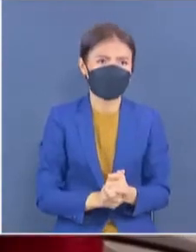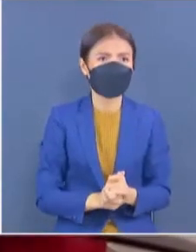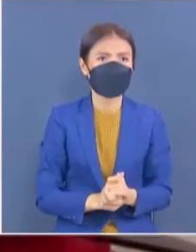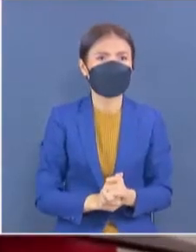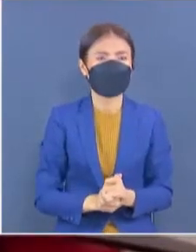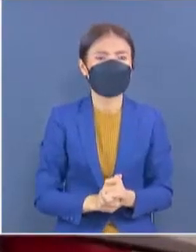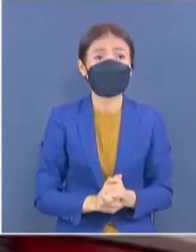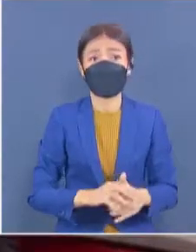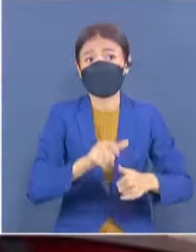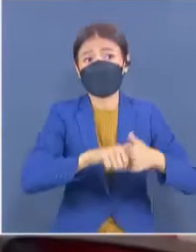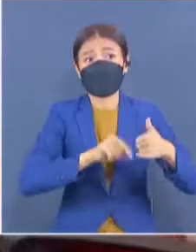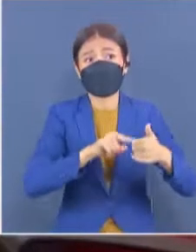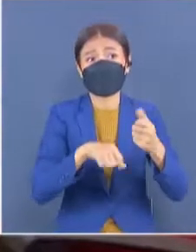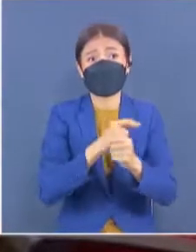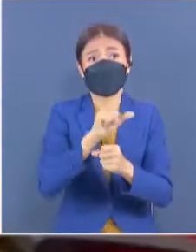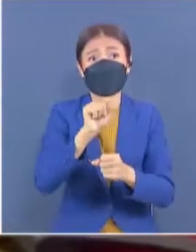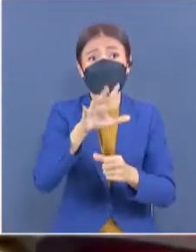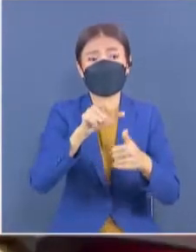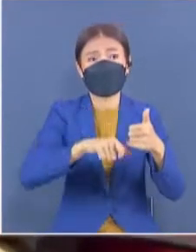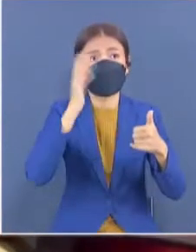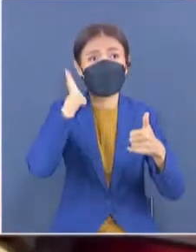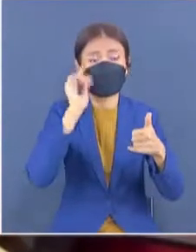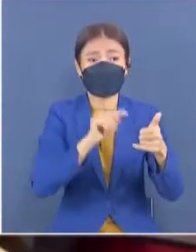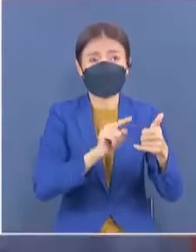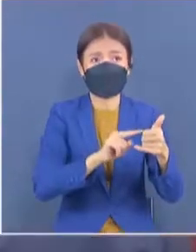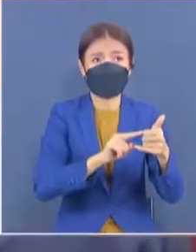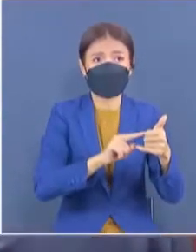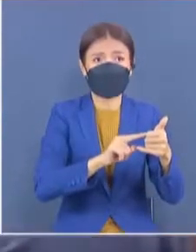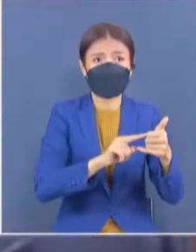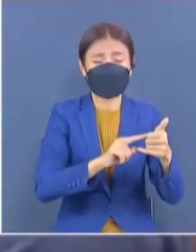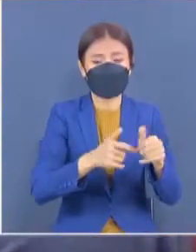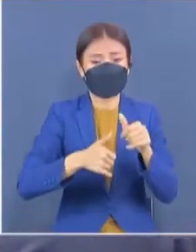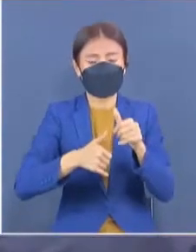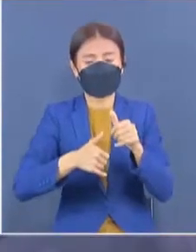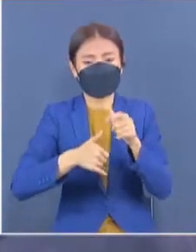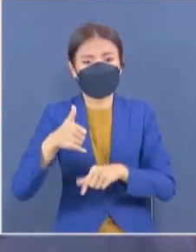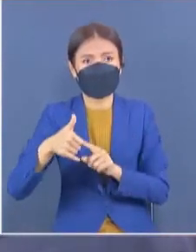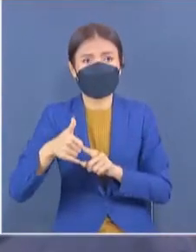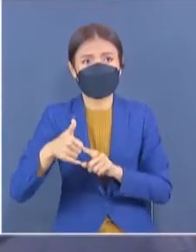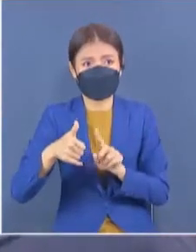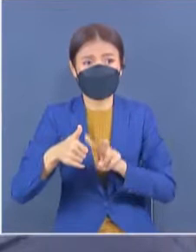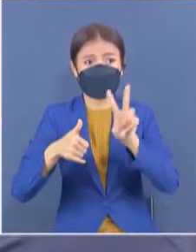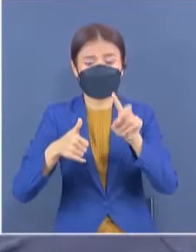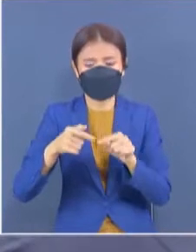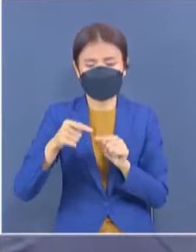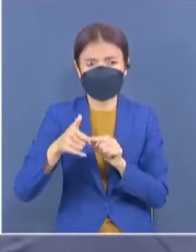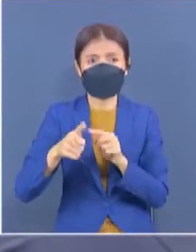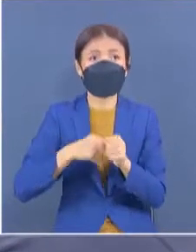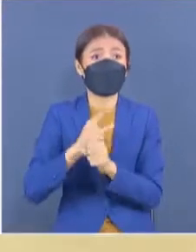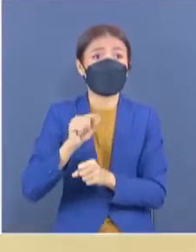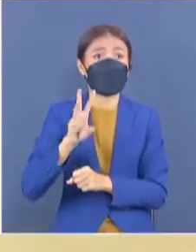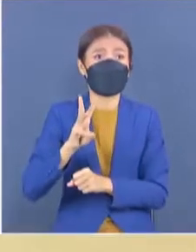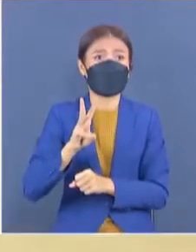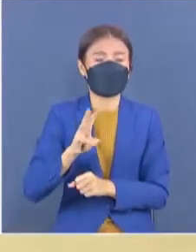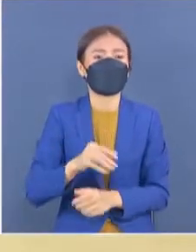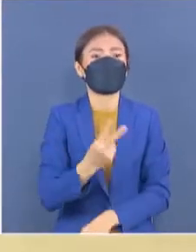ฮะยีมามุอายุ25ปีครับแล้วก็นายสุไลมานมีนาดาโออายุ26ปี2คนนี้เข้